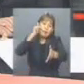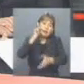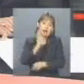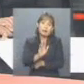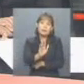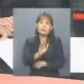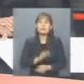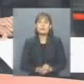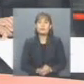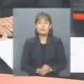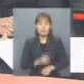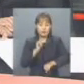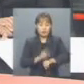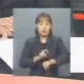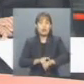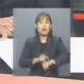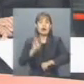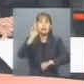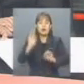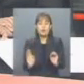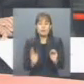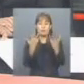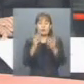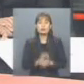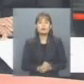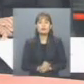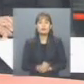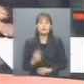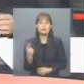หมดเวลาของข่าวเที่ยงประจำวันนี้แล้วนะคะคุณสิริมาทรงปิ่นดิฉัน